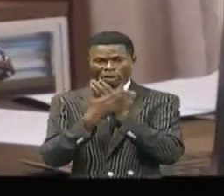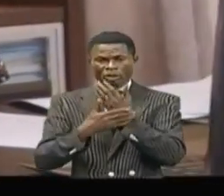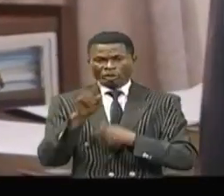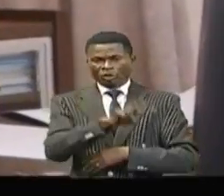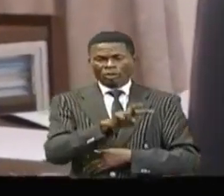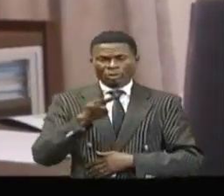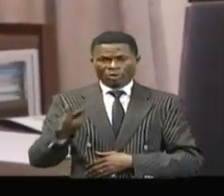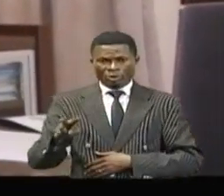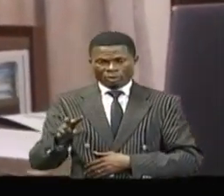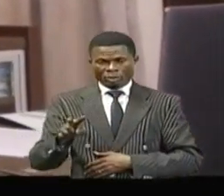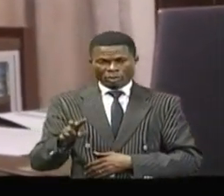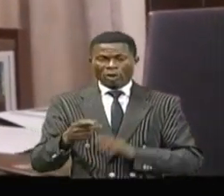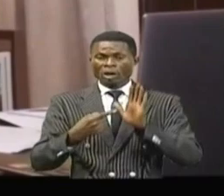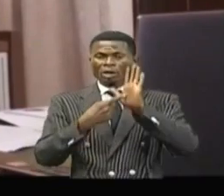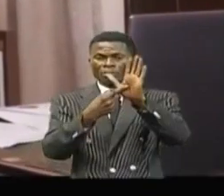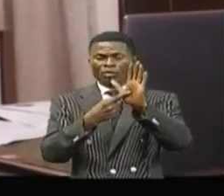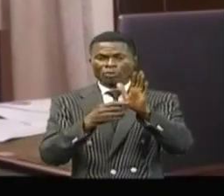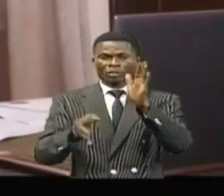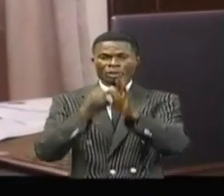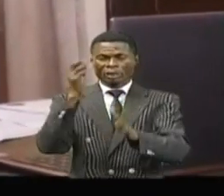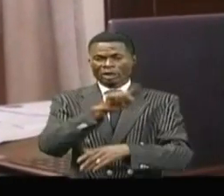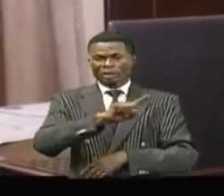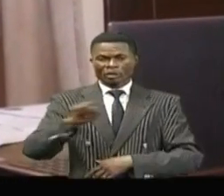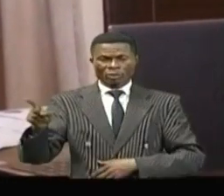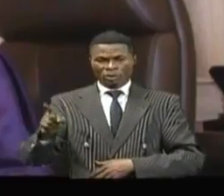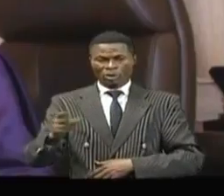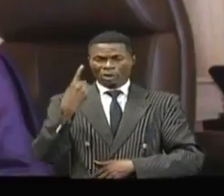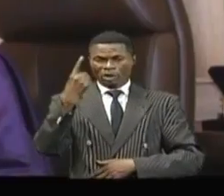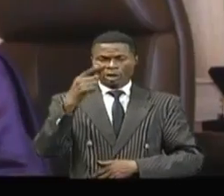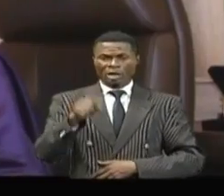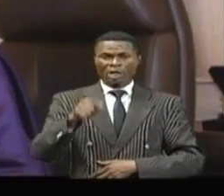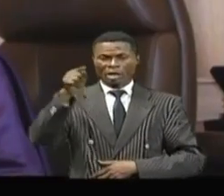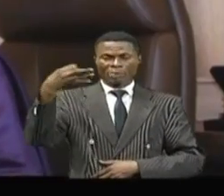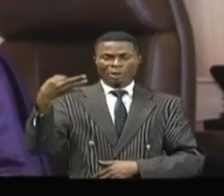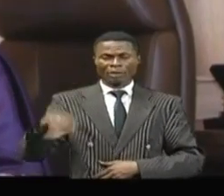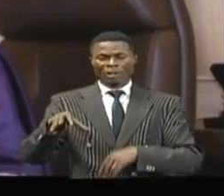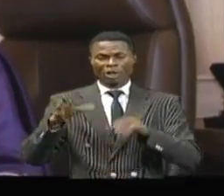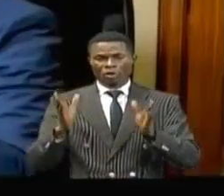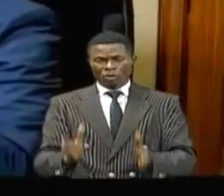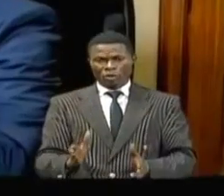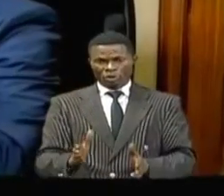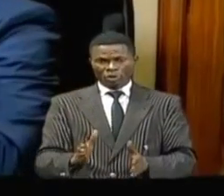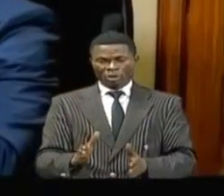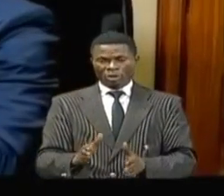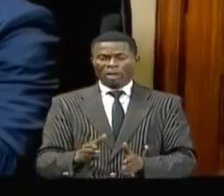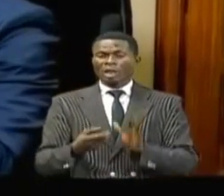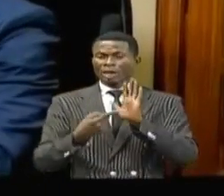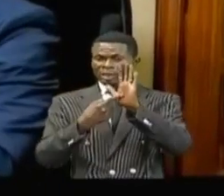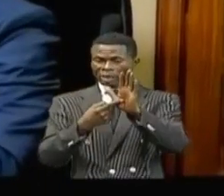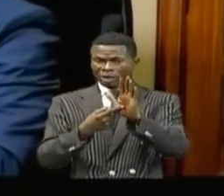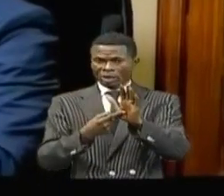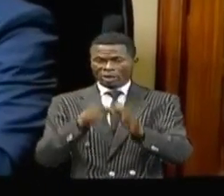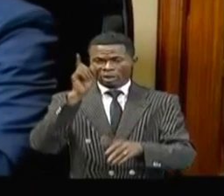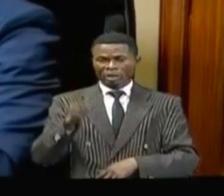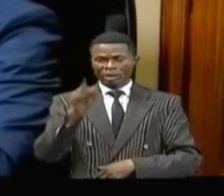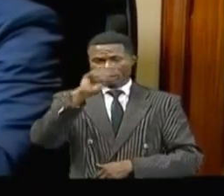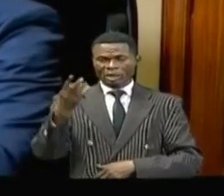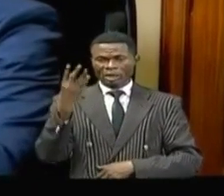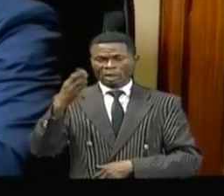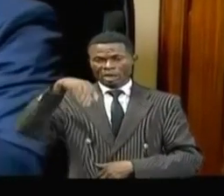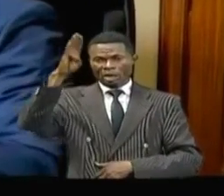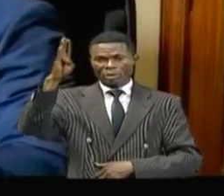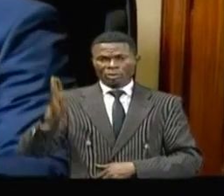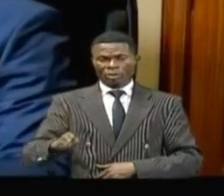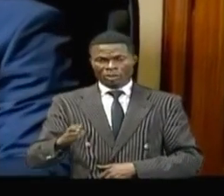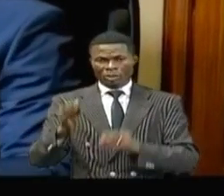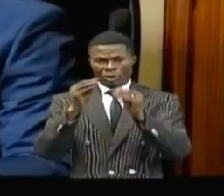2022 affichent 13 001 milliards de francs congolais, ce qui représente 134%